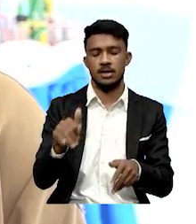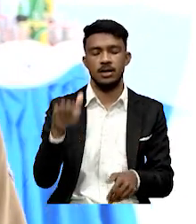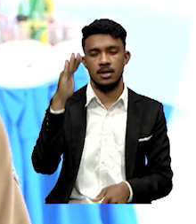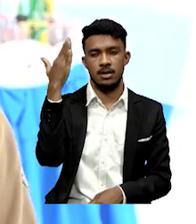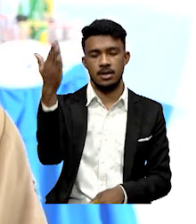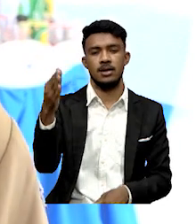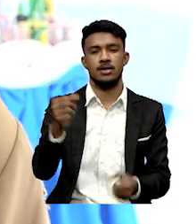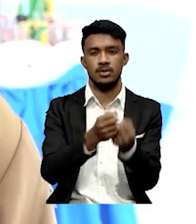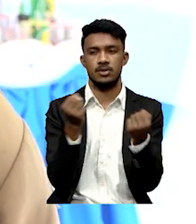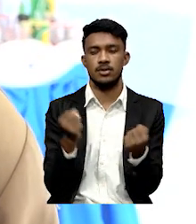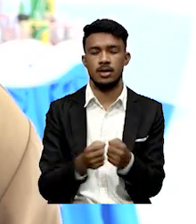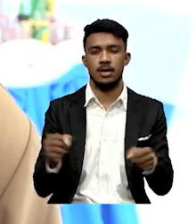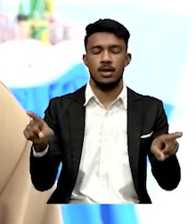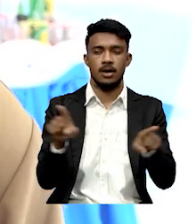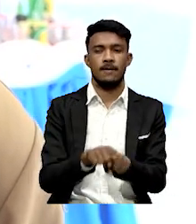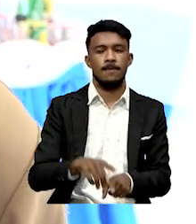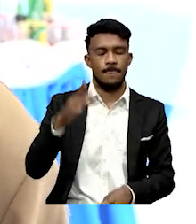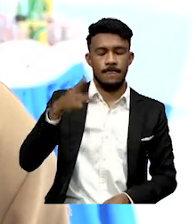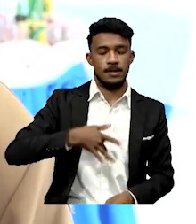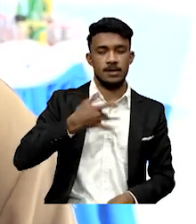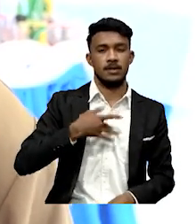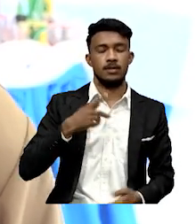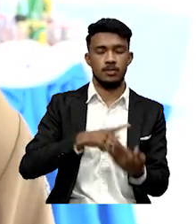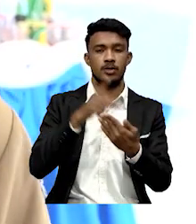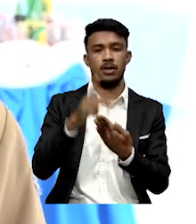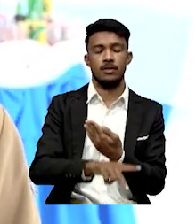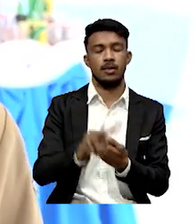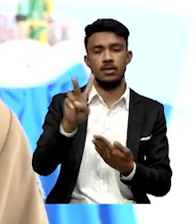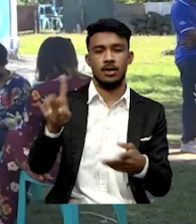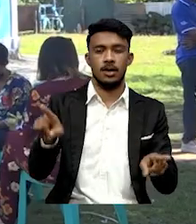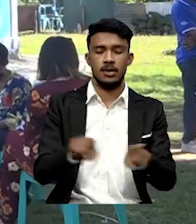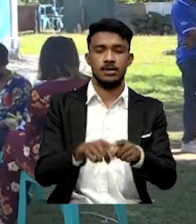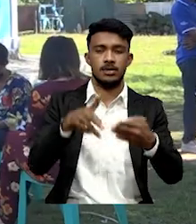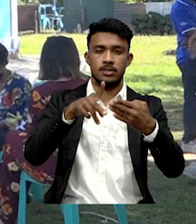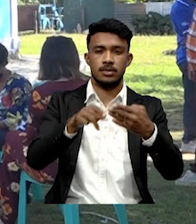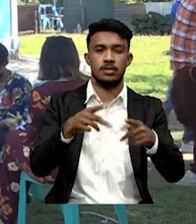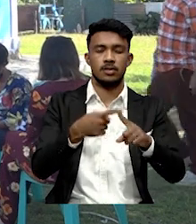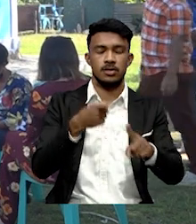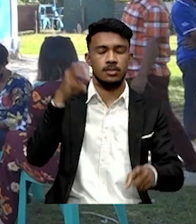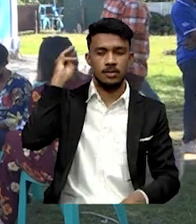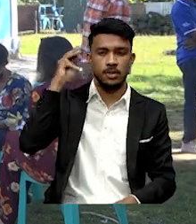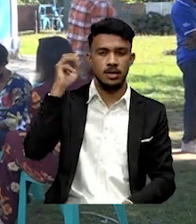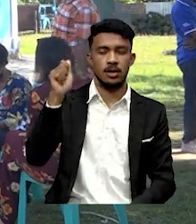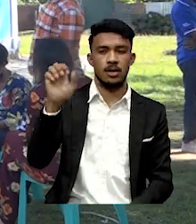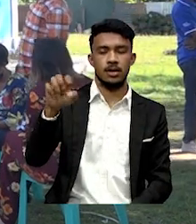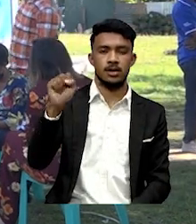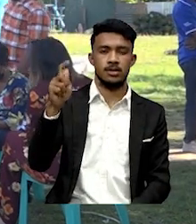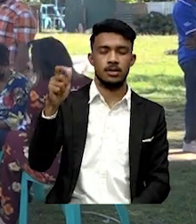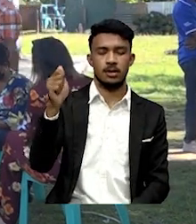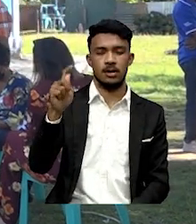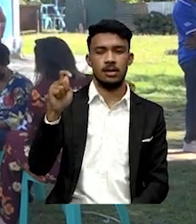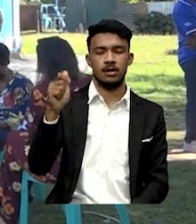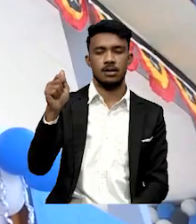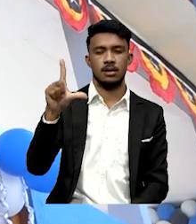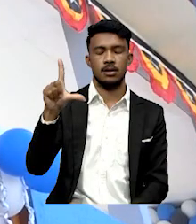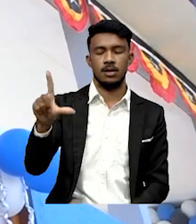suku dan ne sentimento ba programa ruane be ma kohin halo inaugurasaun hosi solin se ministro administrasaun estatal inian ne